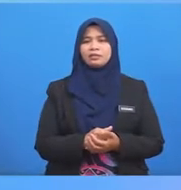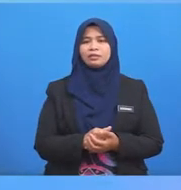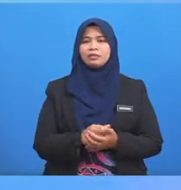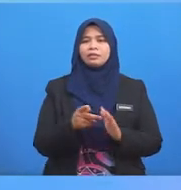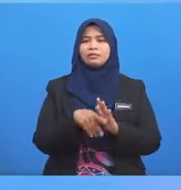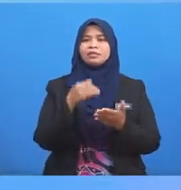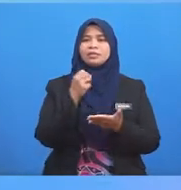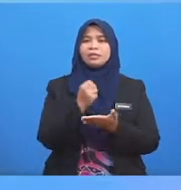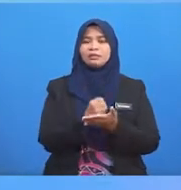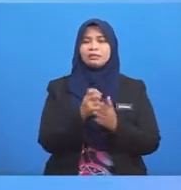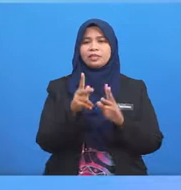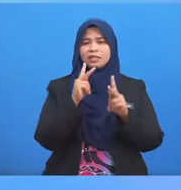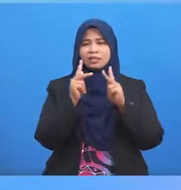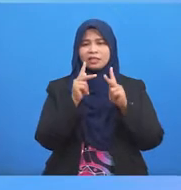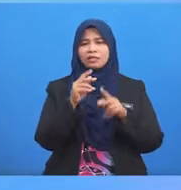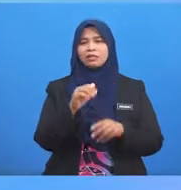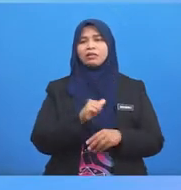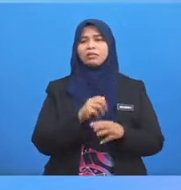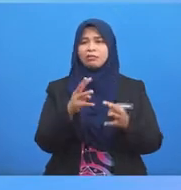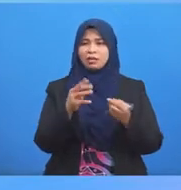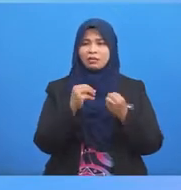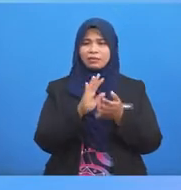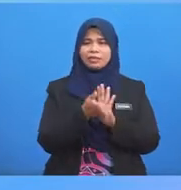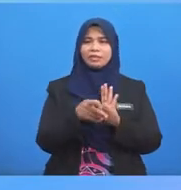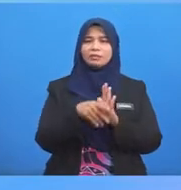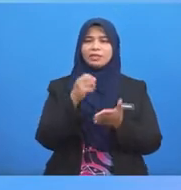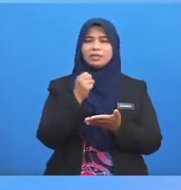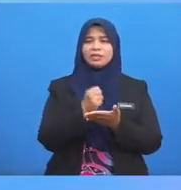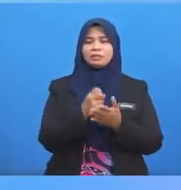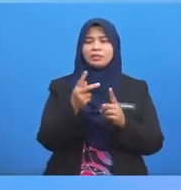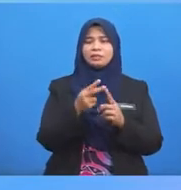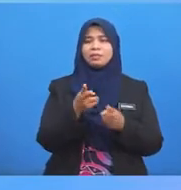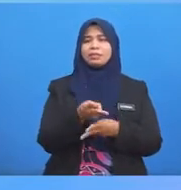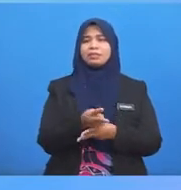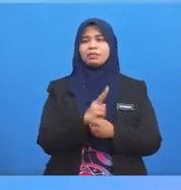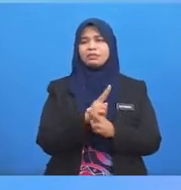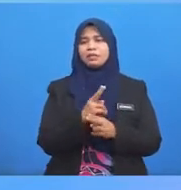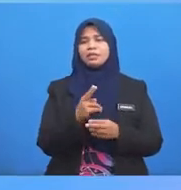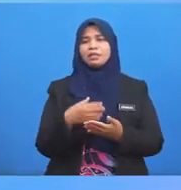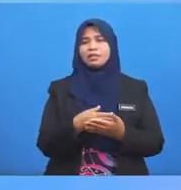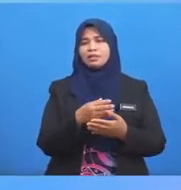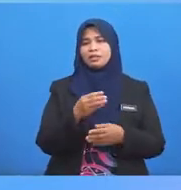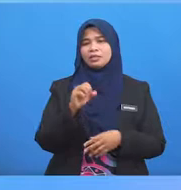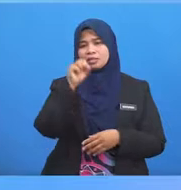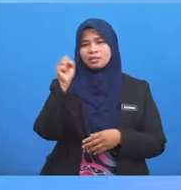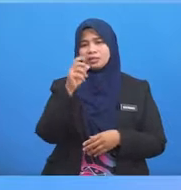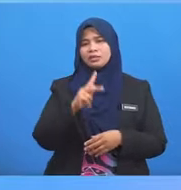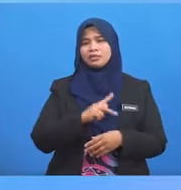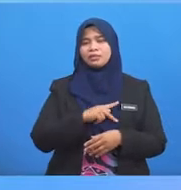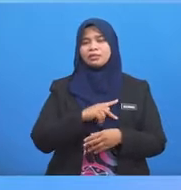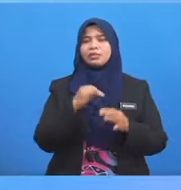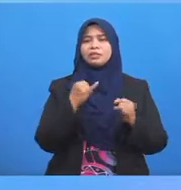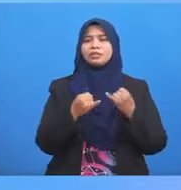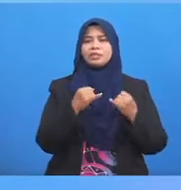penjamin berkata, aku sanggup menjadi penjamin kepada hutang anak saudaraku itu jika dia